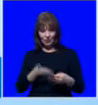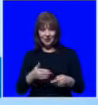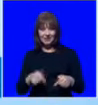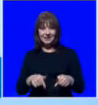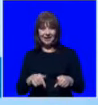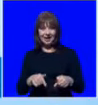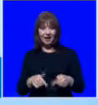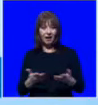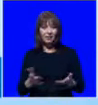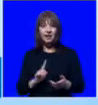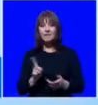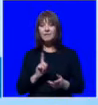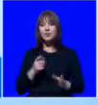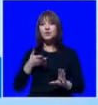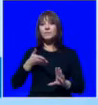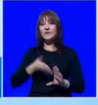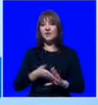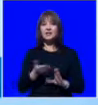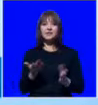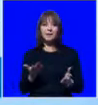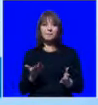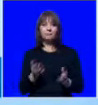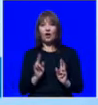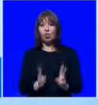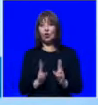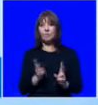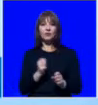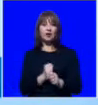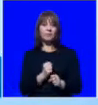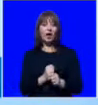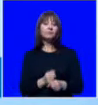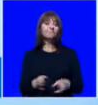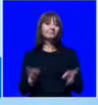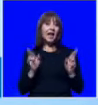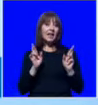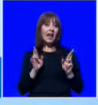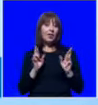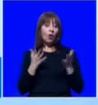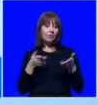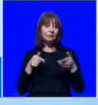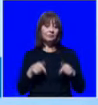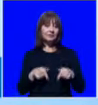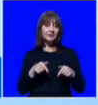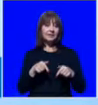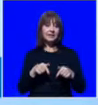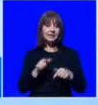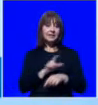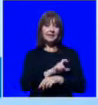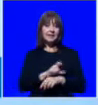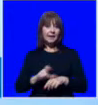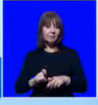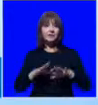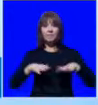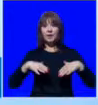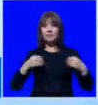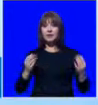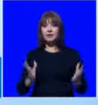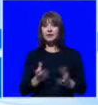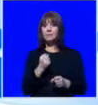не можем да влезем в нормален ритъм. Дано тази седмица парламента да започне да работи както трябва и съм сигурен, че можем да